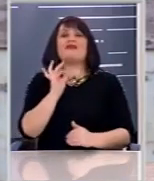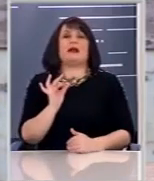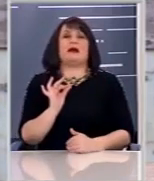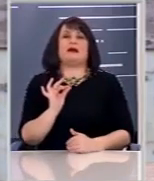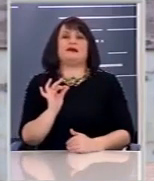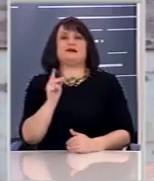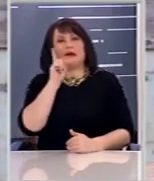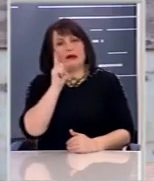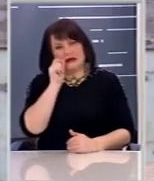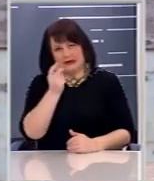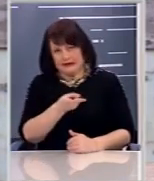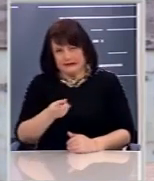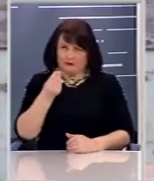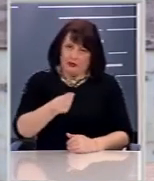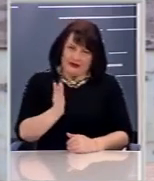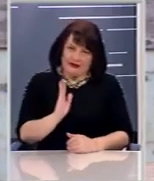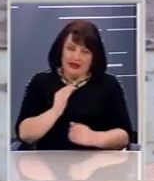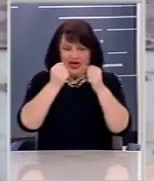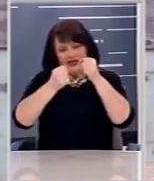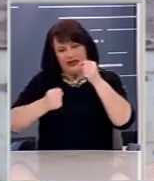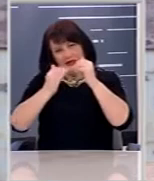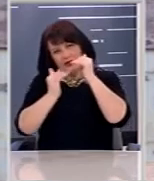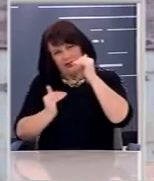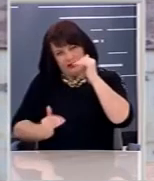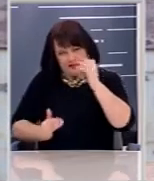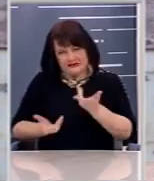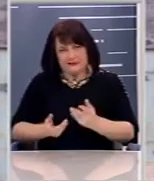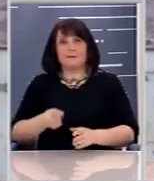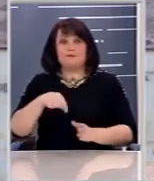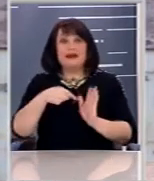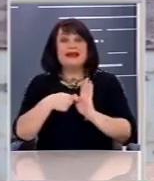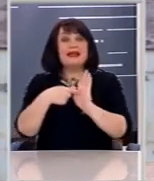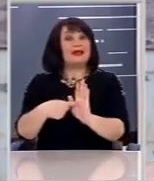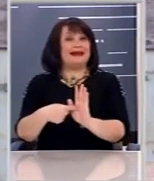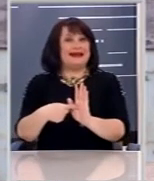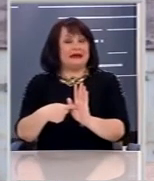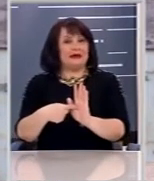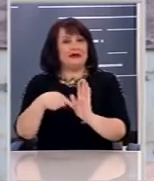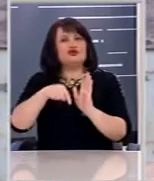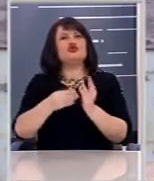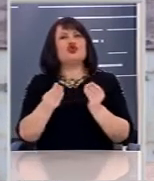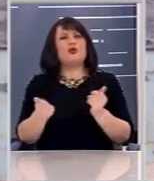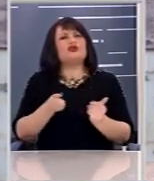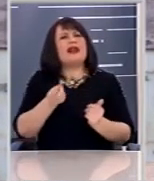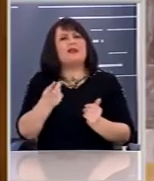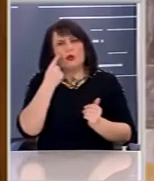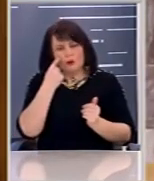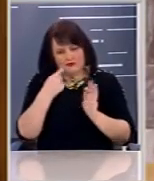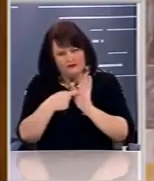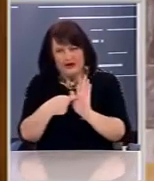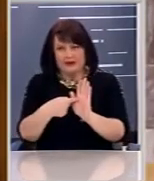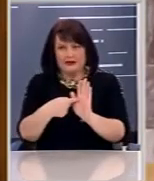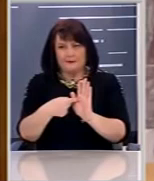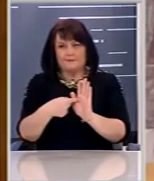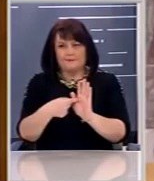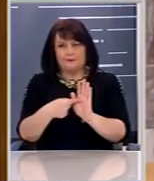σε άνδρες και γυναίκες. Δείχνει δηλαδή ότι με αυτό το δείκτη και μόνο, δεν λέω άλλα,